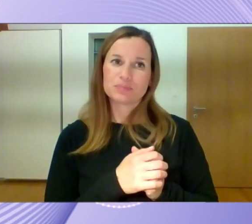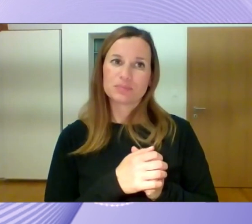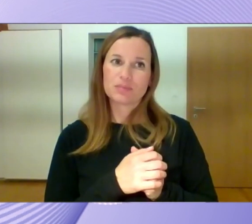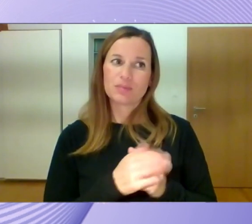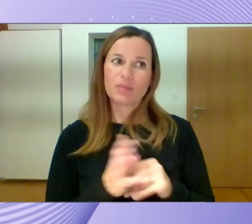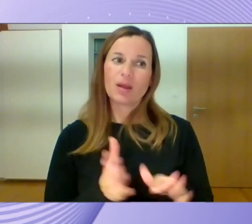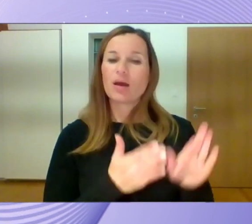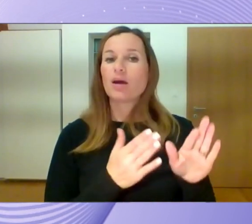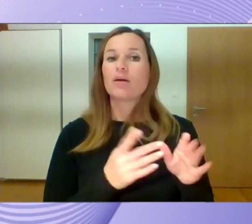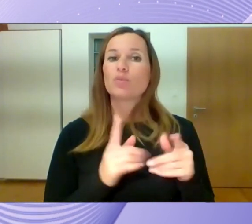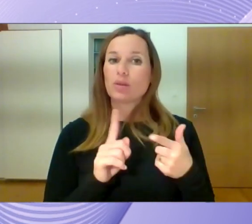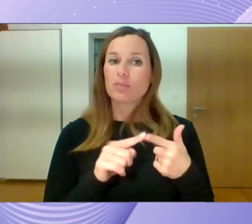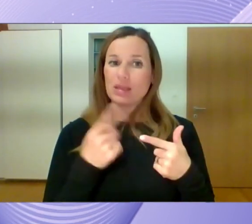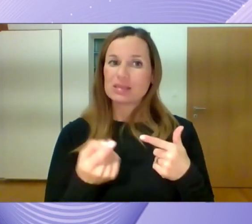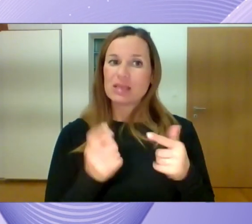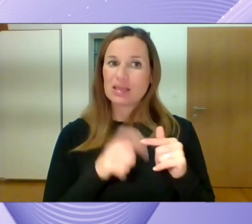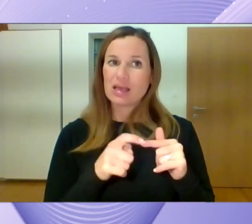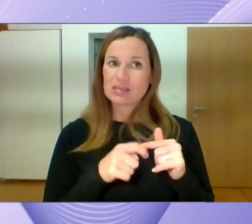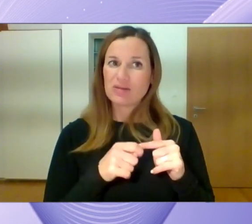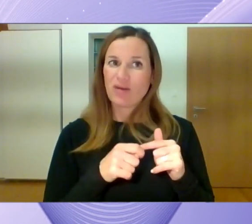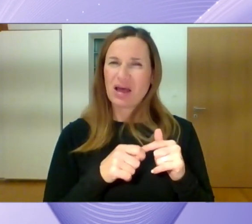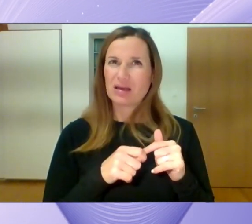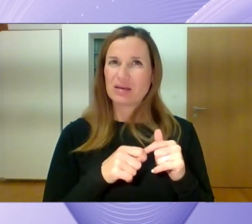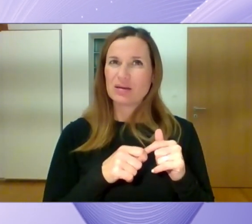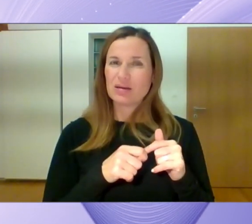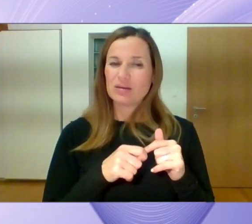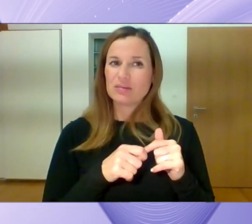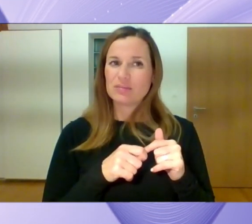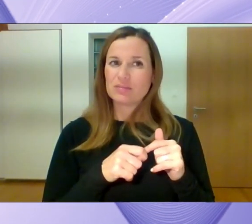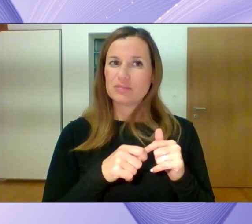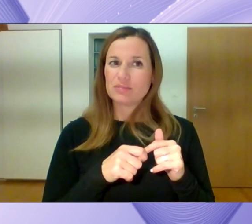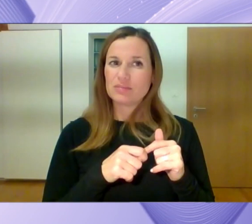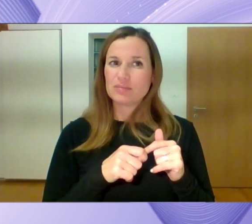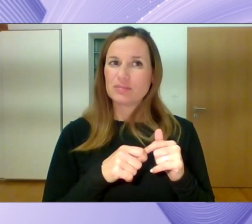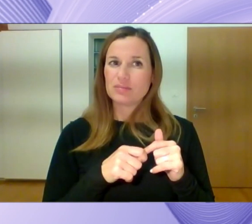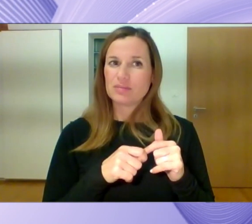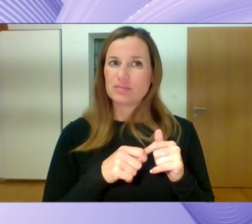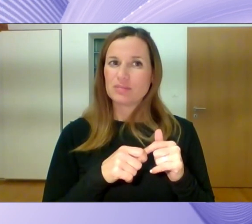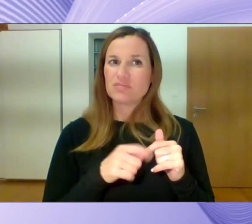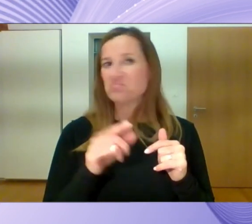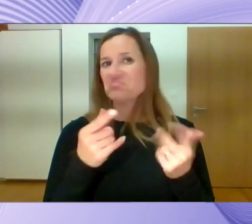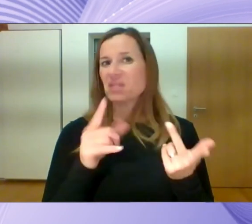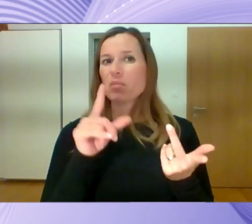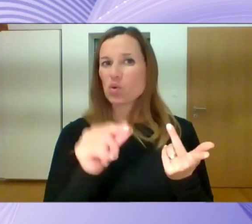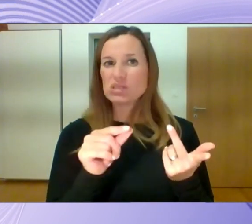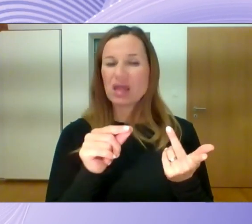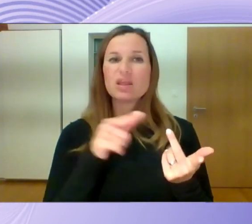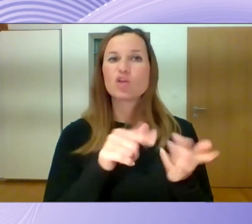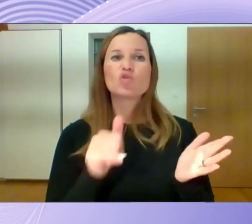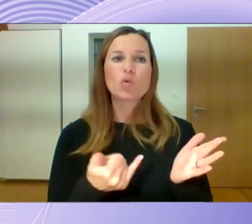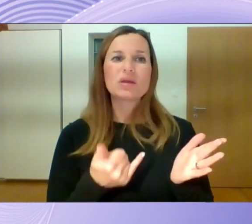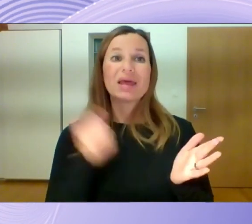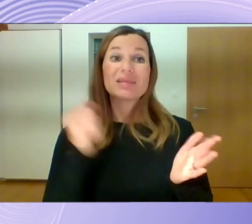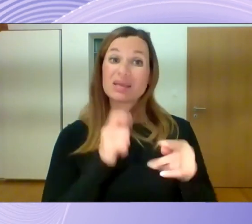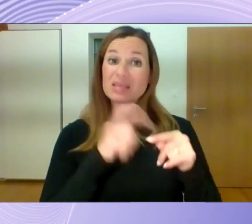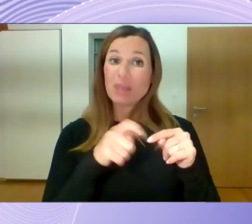Potem naslednja stvar, ki je pa niti ne zahteva v resnici vložka denarnega, je pa to, da se